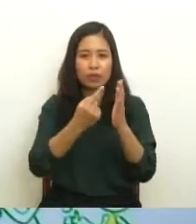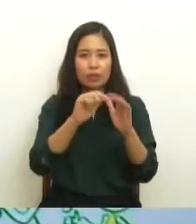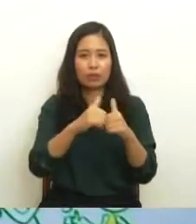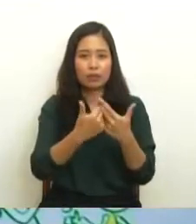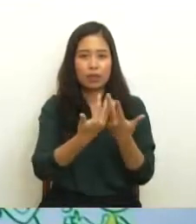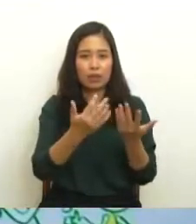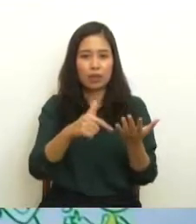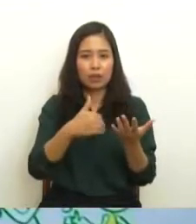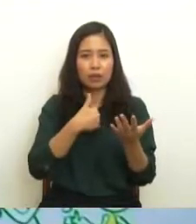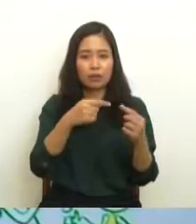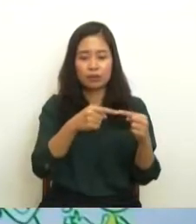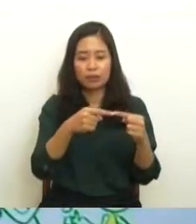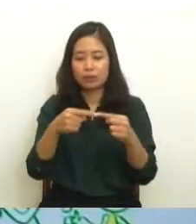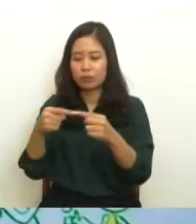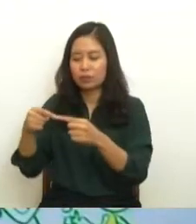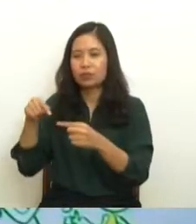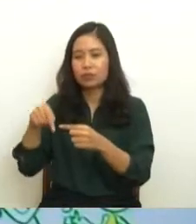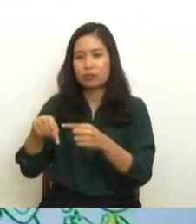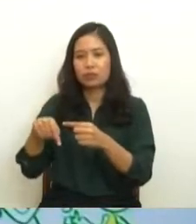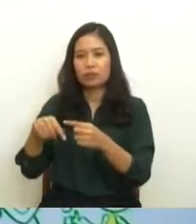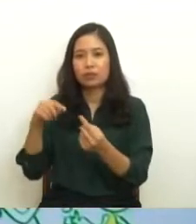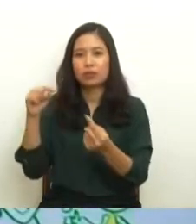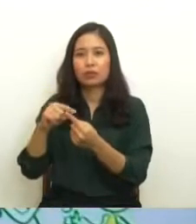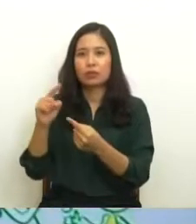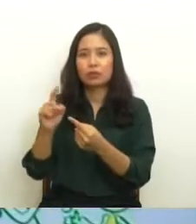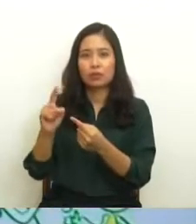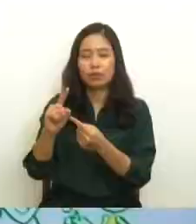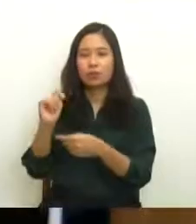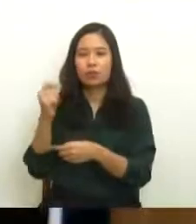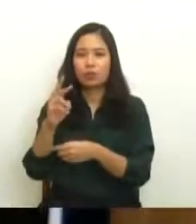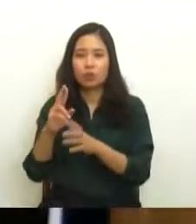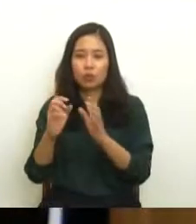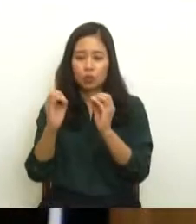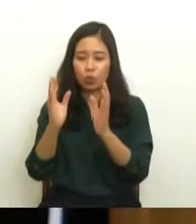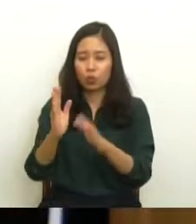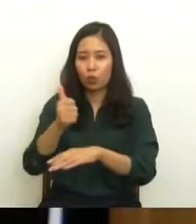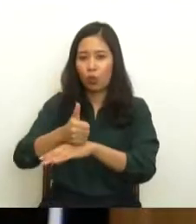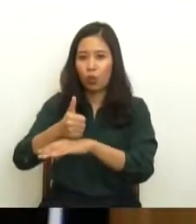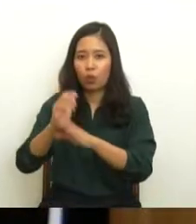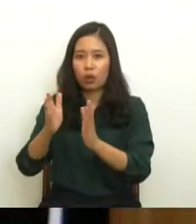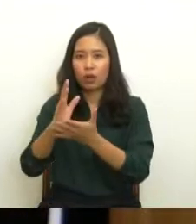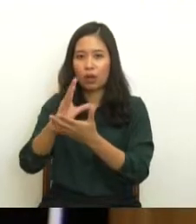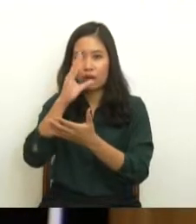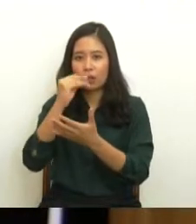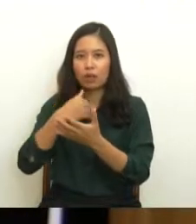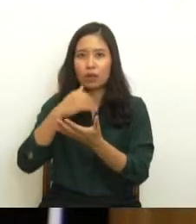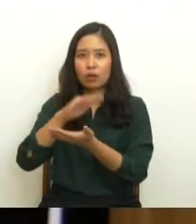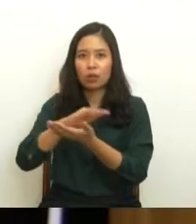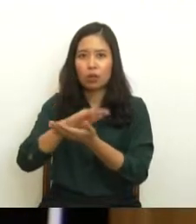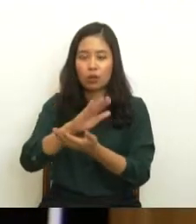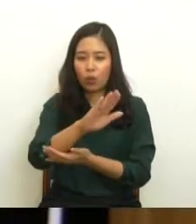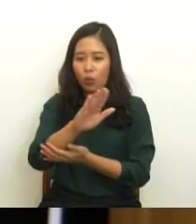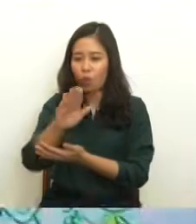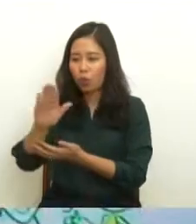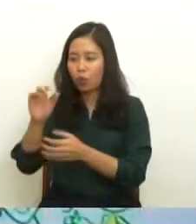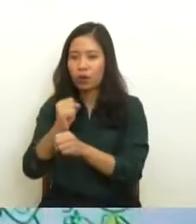ารเข้าสู่โงเรีนรมไปถึงข้อคิดเห็นจากคณครูผู้บริหารรวมทั้งนักเรีนนะคะว่าเขาได้รับอะไรบ้างจากโครงก